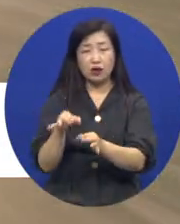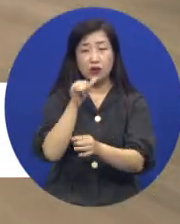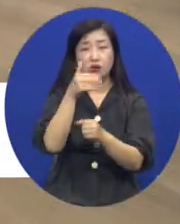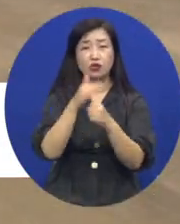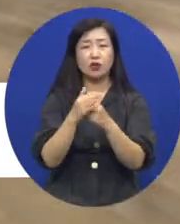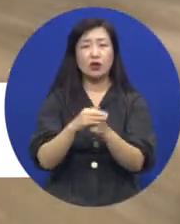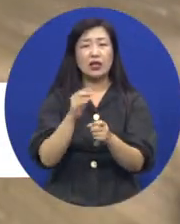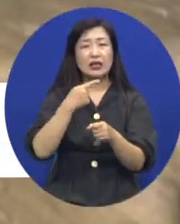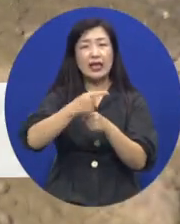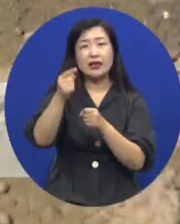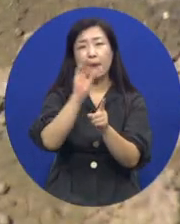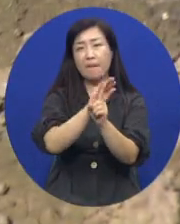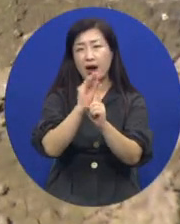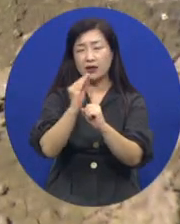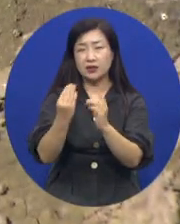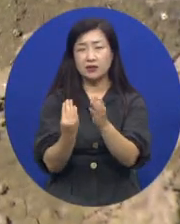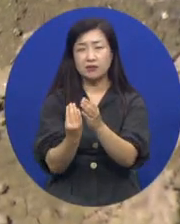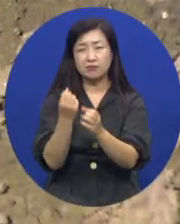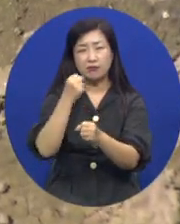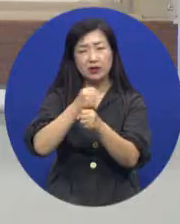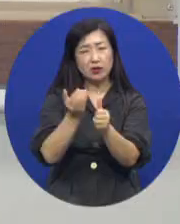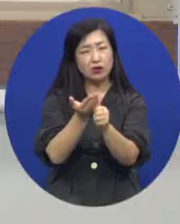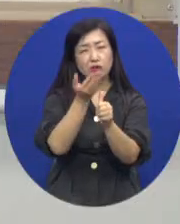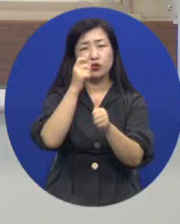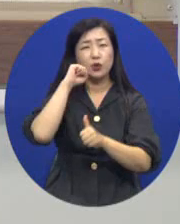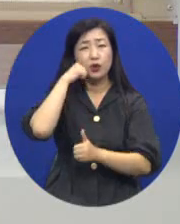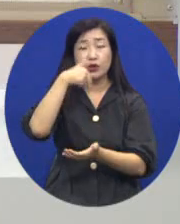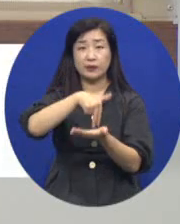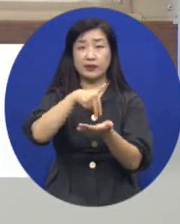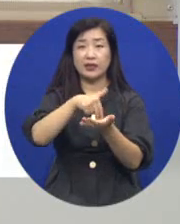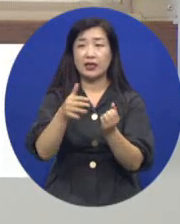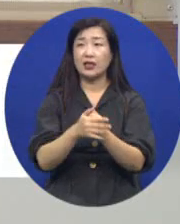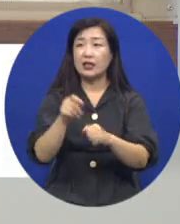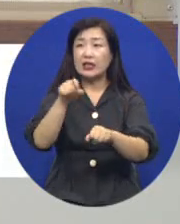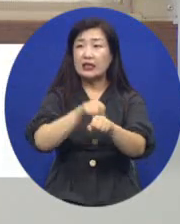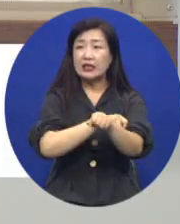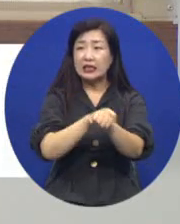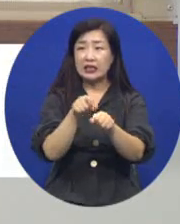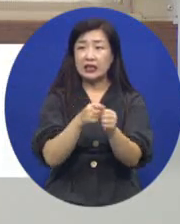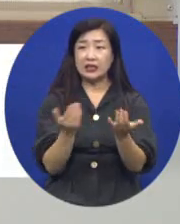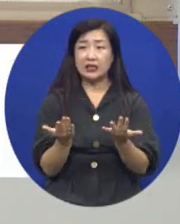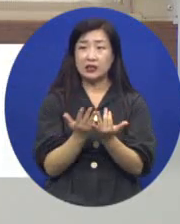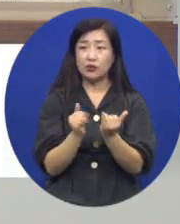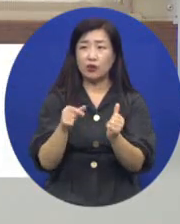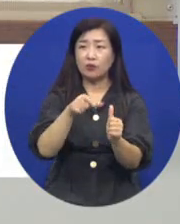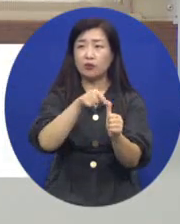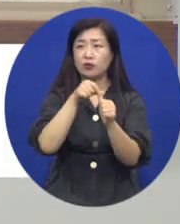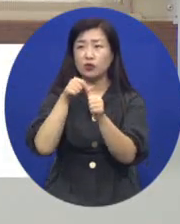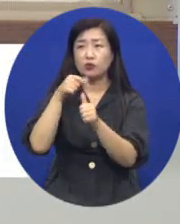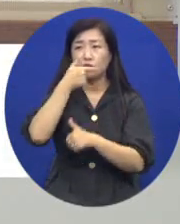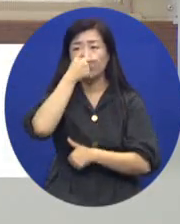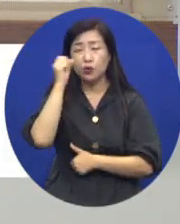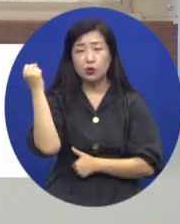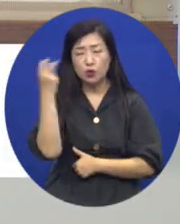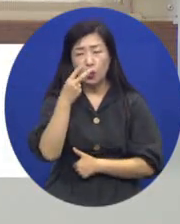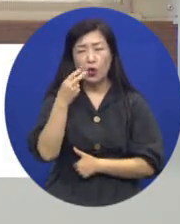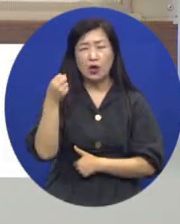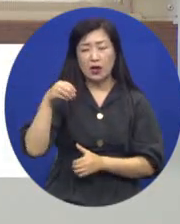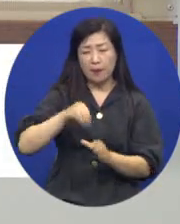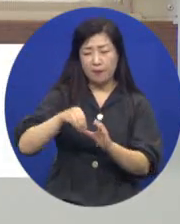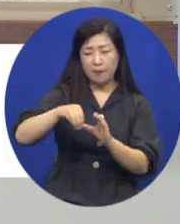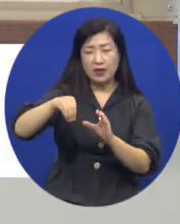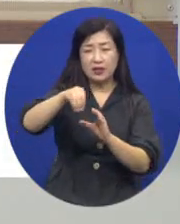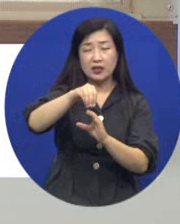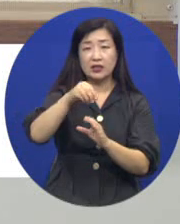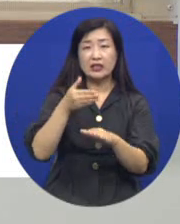마늘 생산에도 차질이 불가피할 전망입니다. 특히 인력난 부족과 그다음에 재파종으로